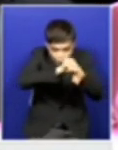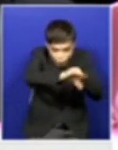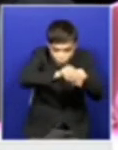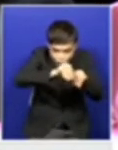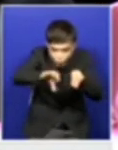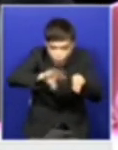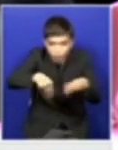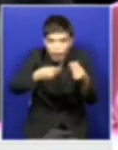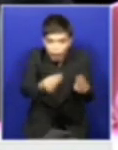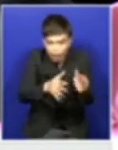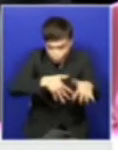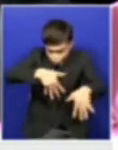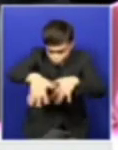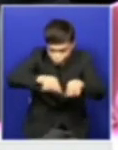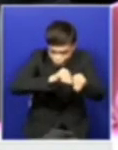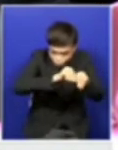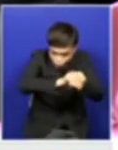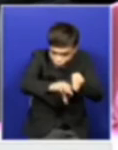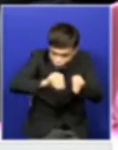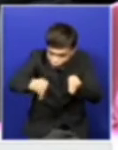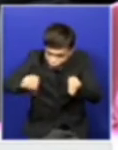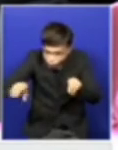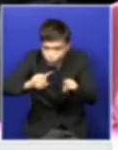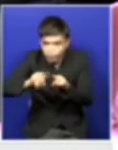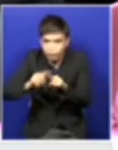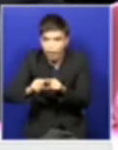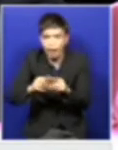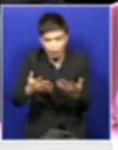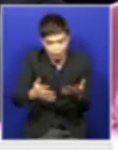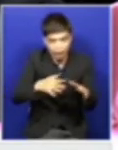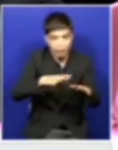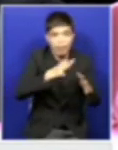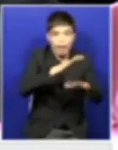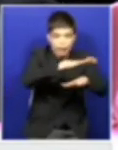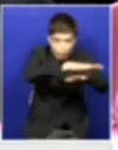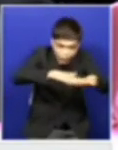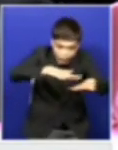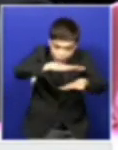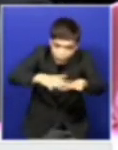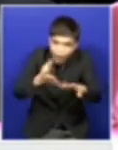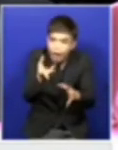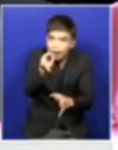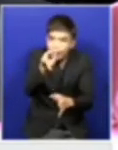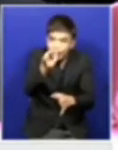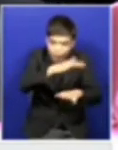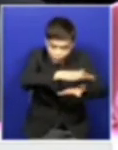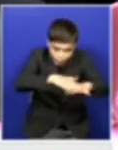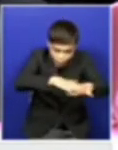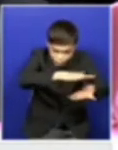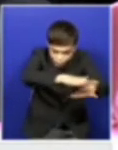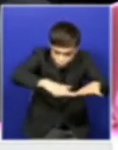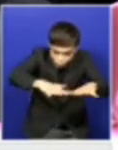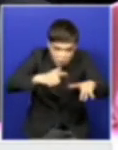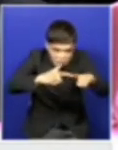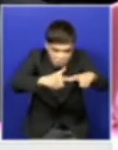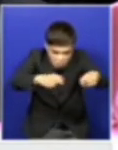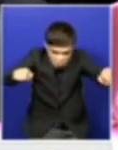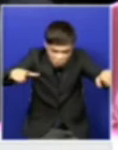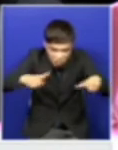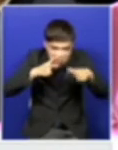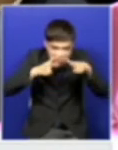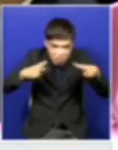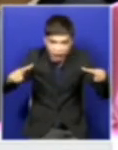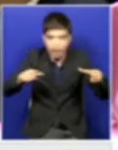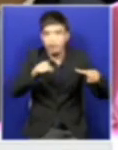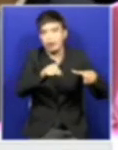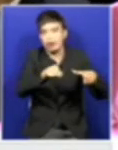ชาชนนะครับโครงการนาแปลงใหญ่เนี่ยที่ท่านทำอยู่วันนี้ผมขอฝากครับว่ามันไม่ใช่นาแปลงใหญ่เพียง